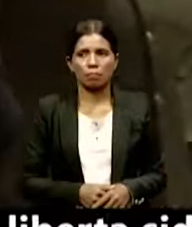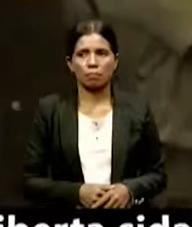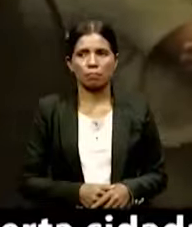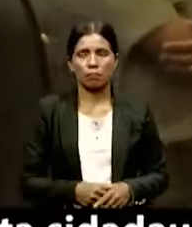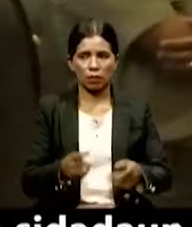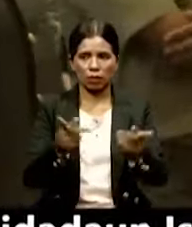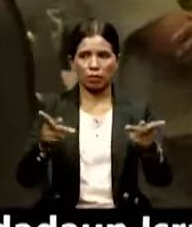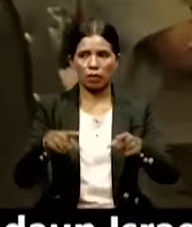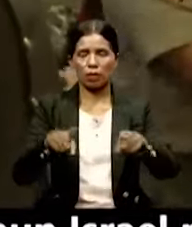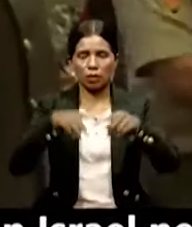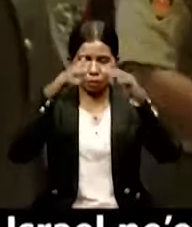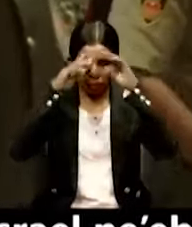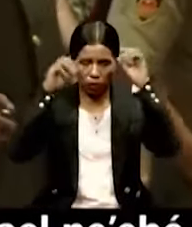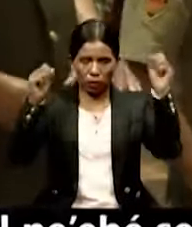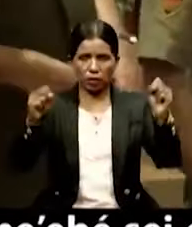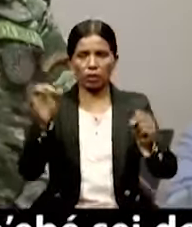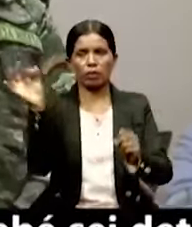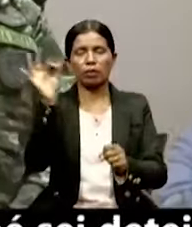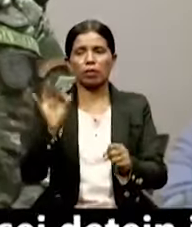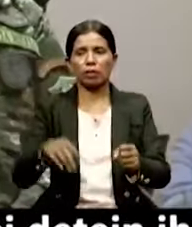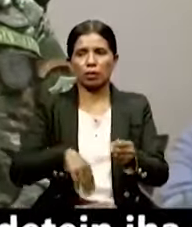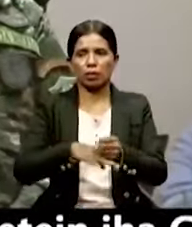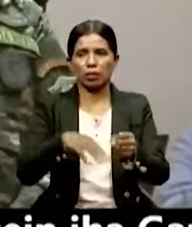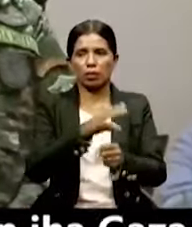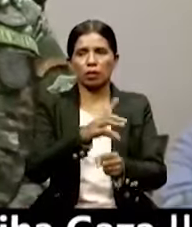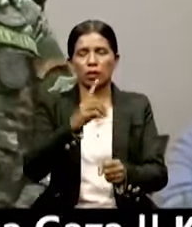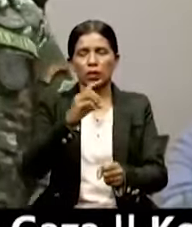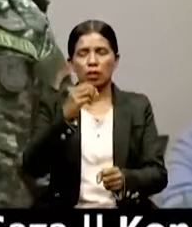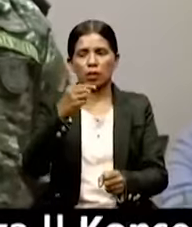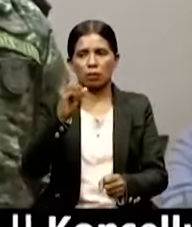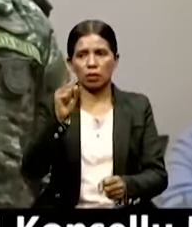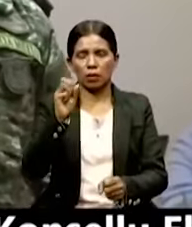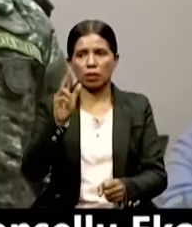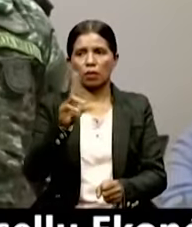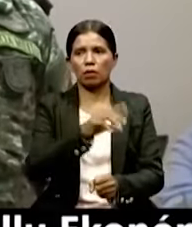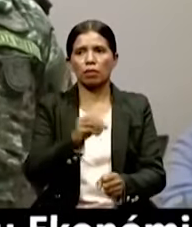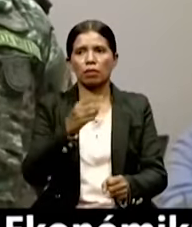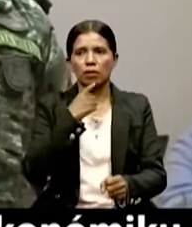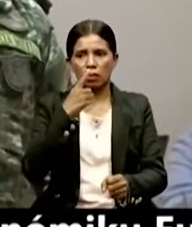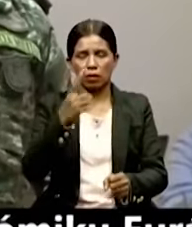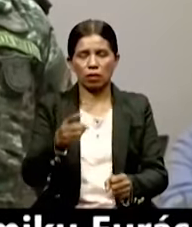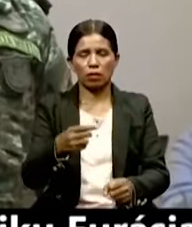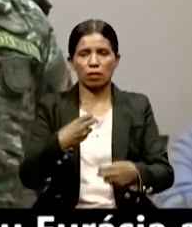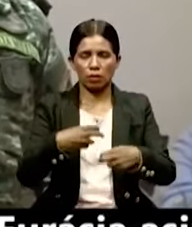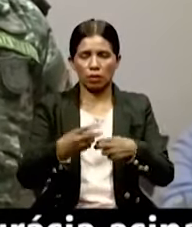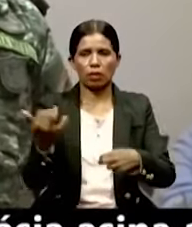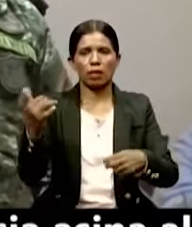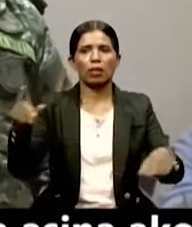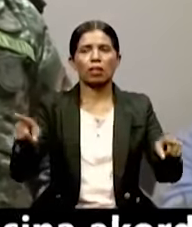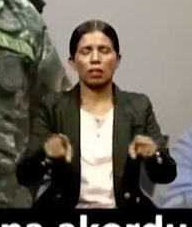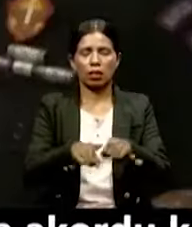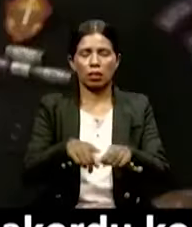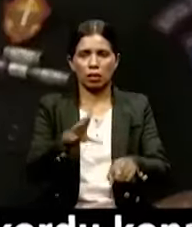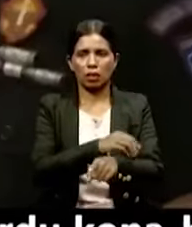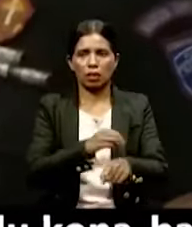Ia Fatin Hanesan, Presiden Interino Federasaun Futebol Timor Leste, Domingus Raul Falu Ratelaik, konsidera failan susirne Hanesan maneira